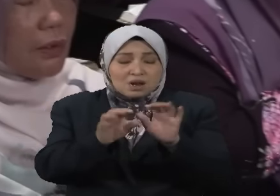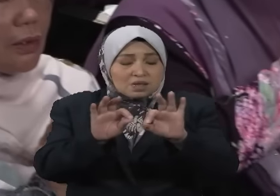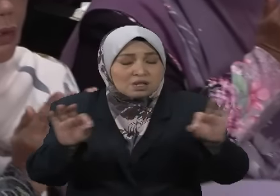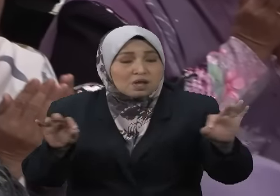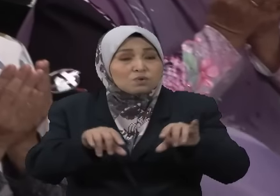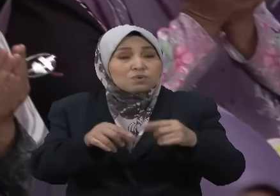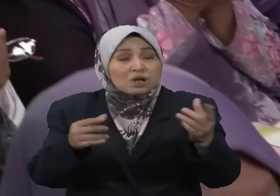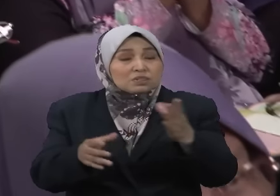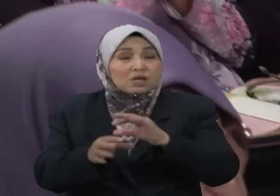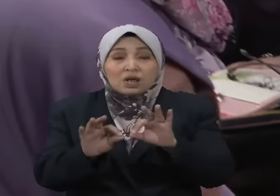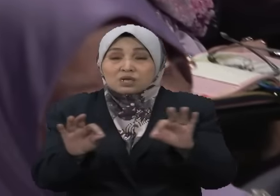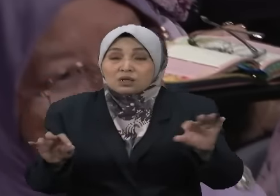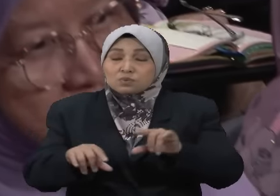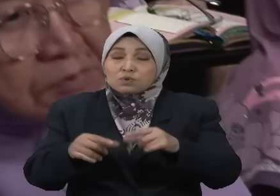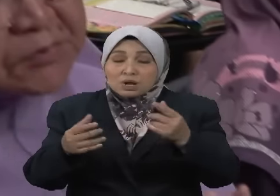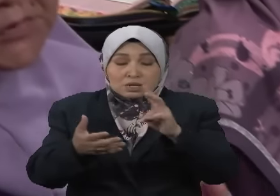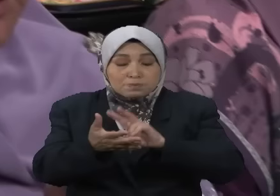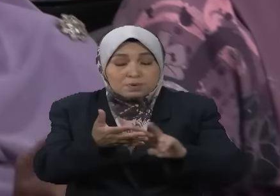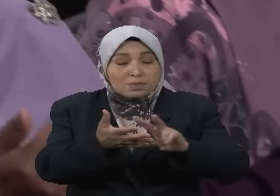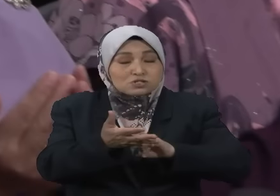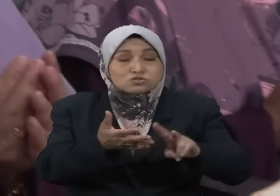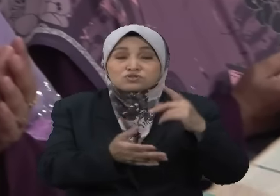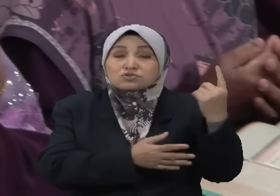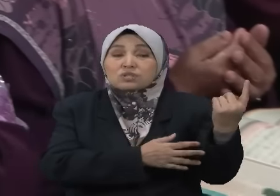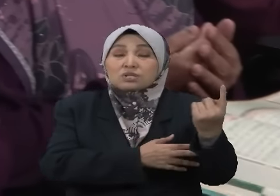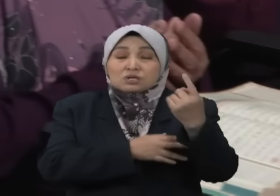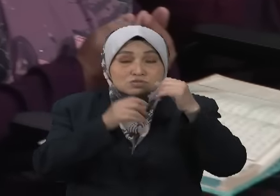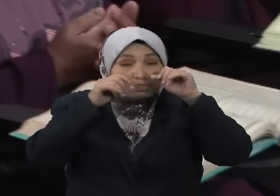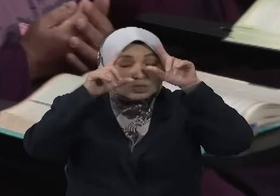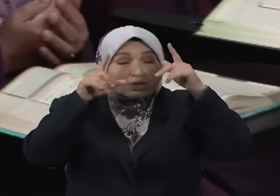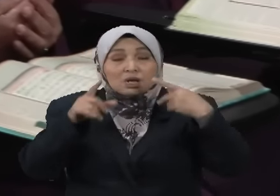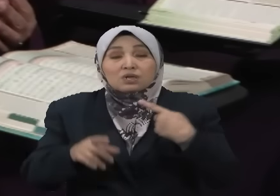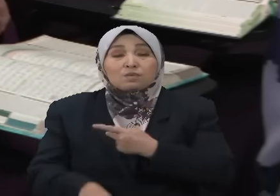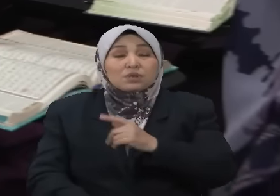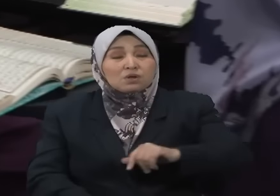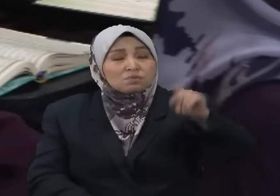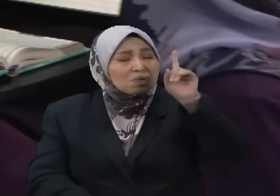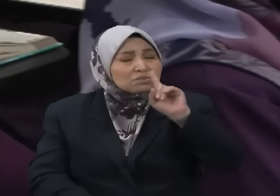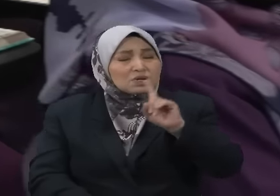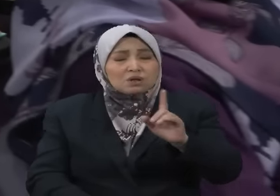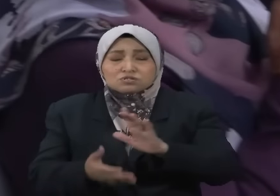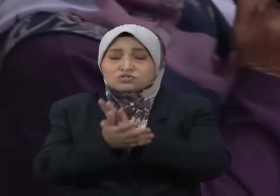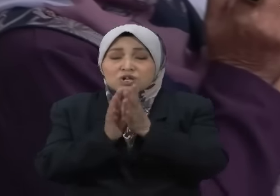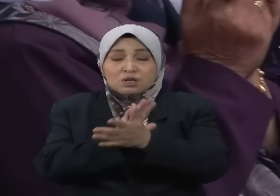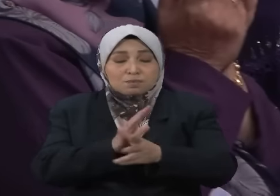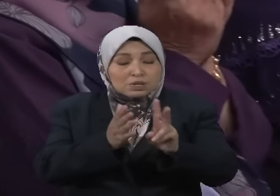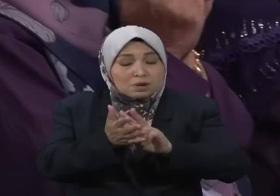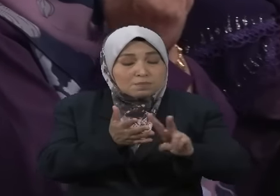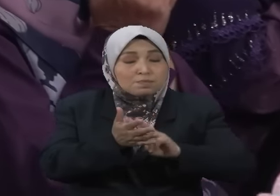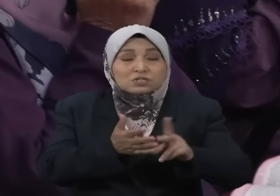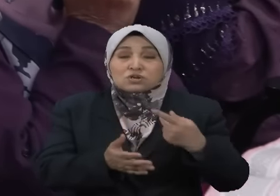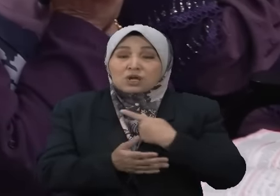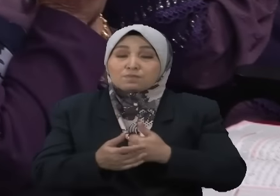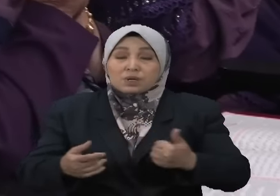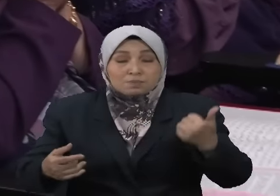Allah dan ayat al-quran kami baca Ya Allah sentiasa menyedarkan kami ya Allah janganlah kau jadi kami hanya membaca Ya Allah tapi